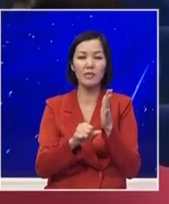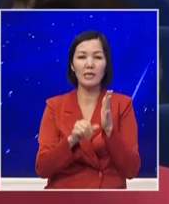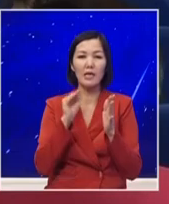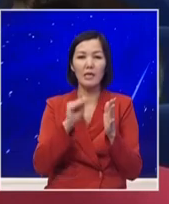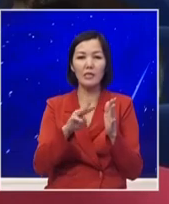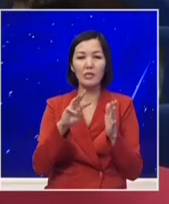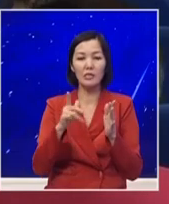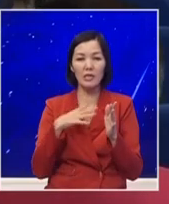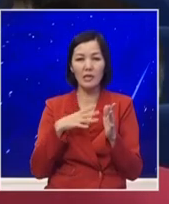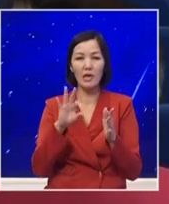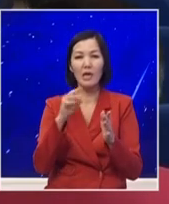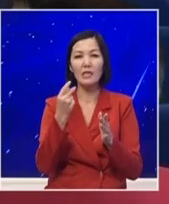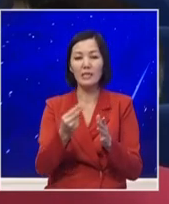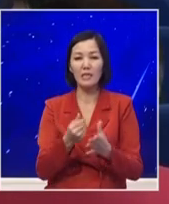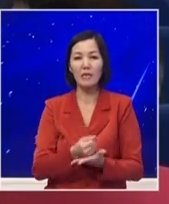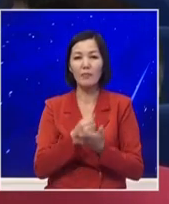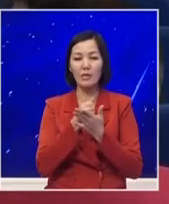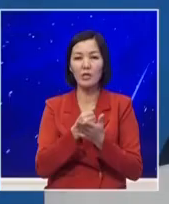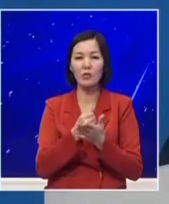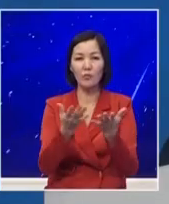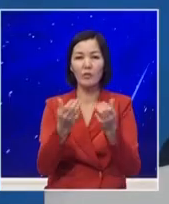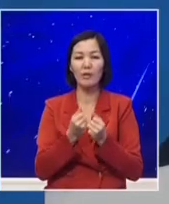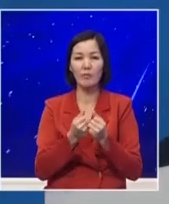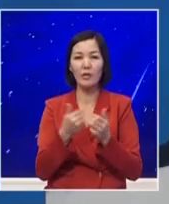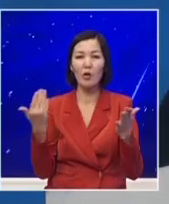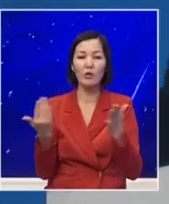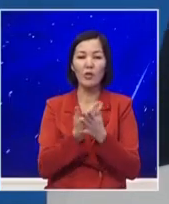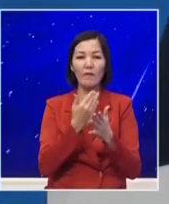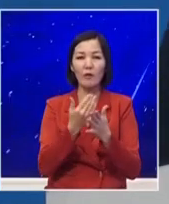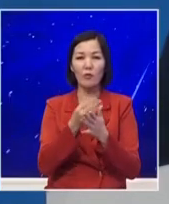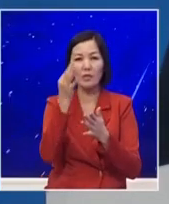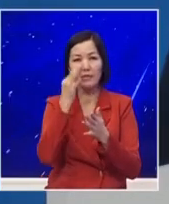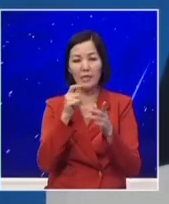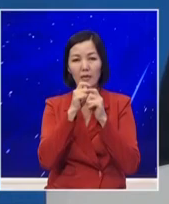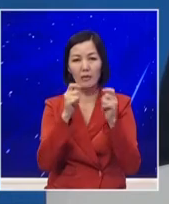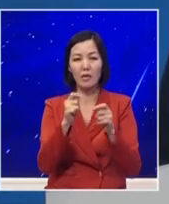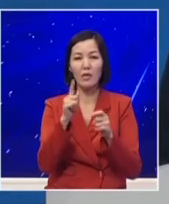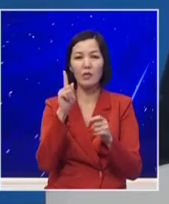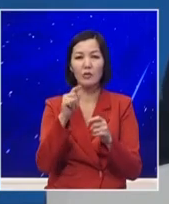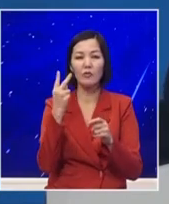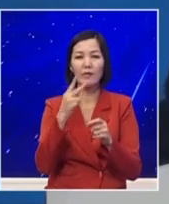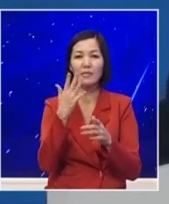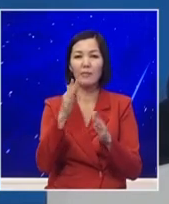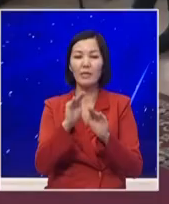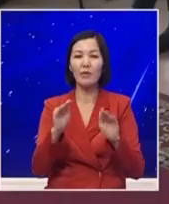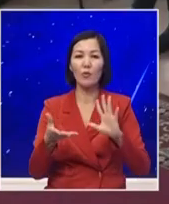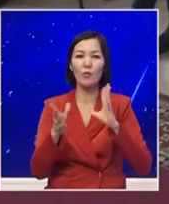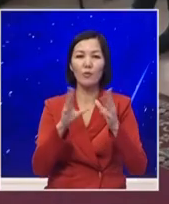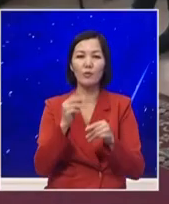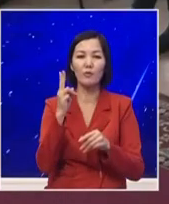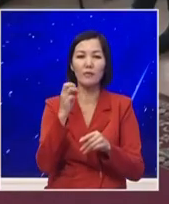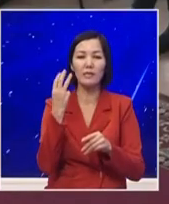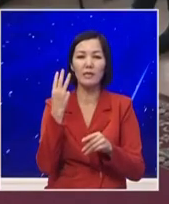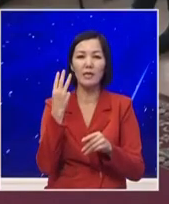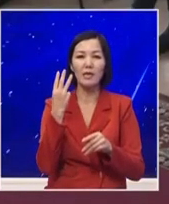тенге. Социальную поддержку оказали и в приобретении новогодних подарков для 125 ребятишек на общую сумму в